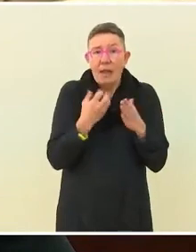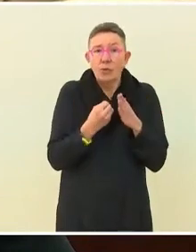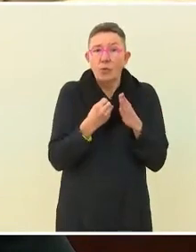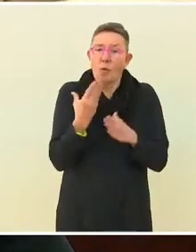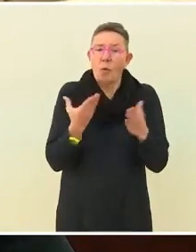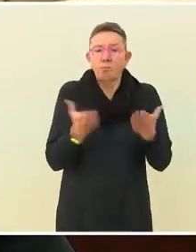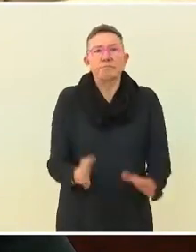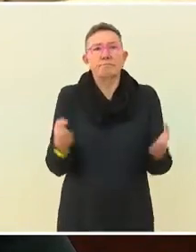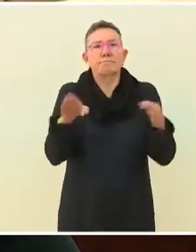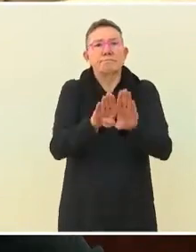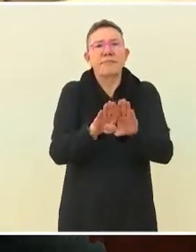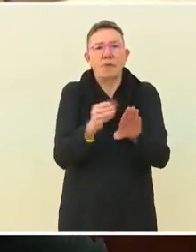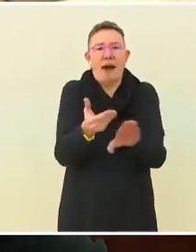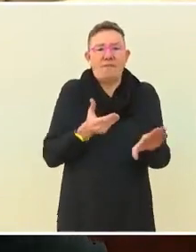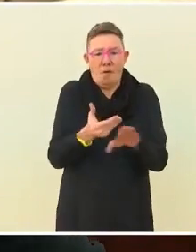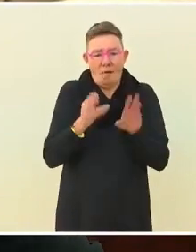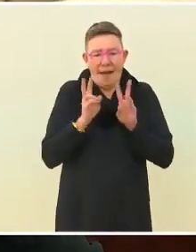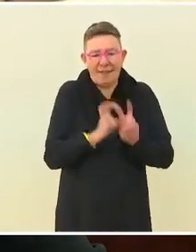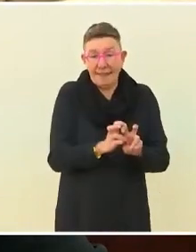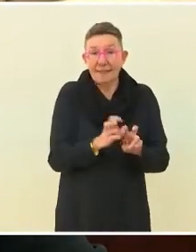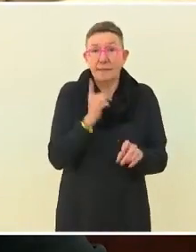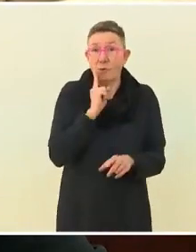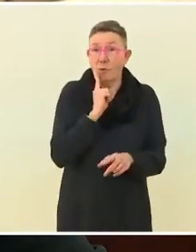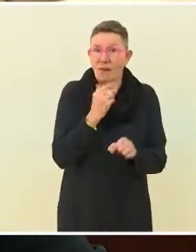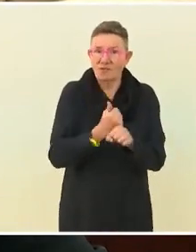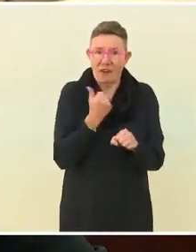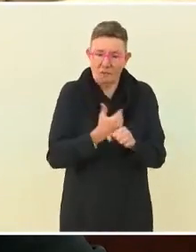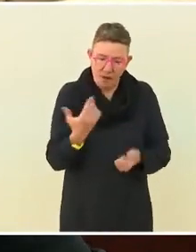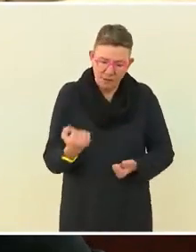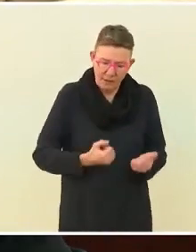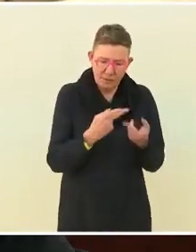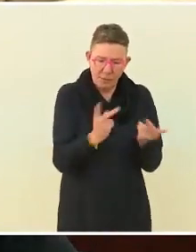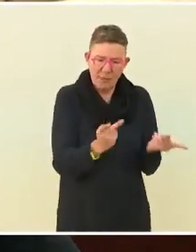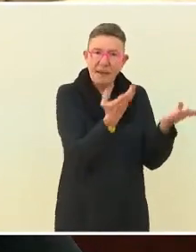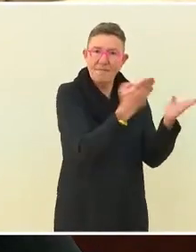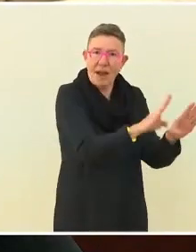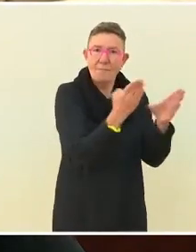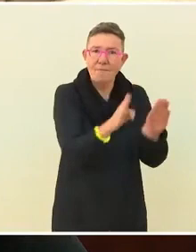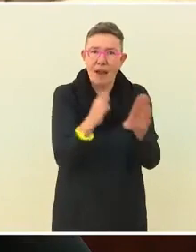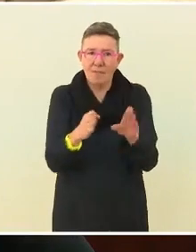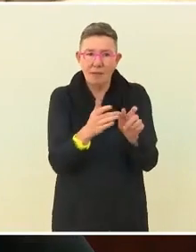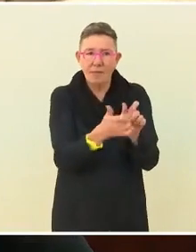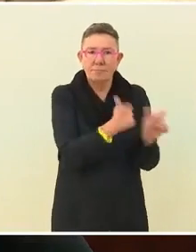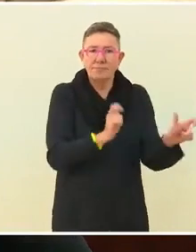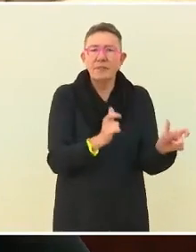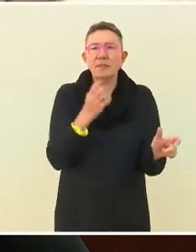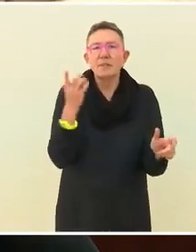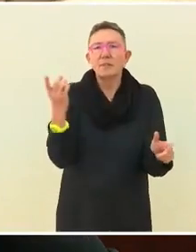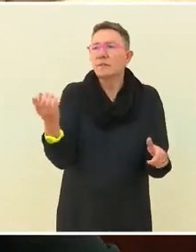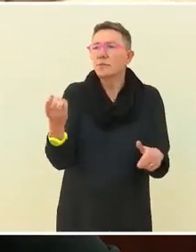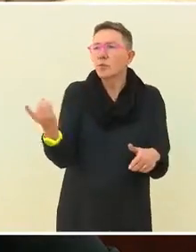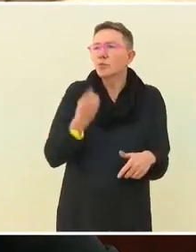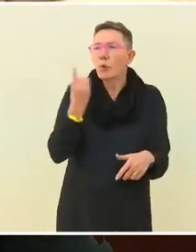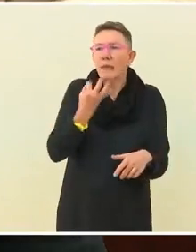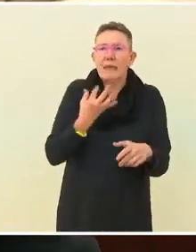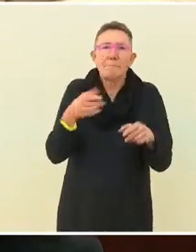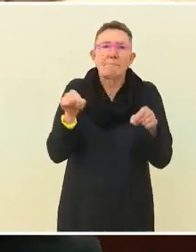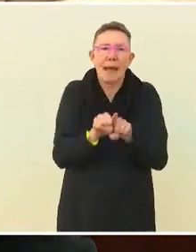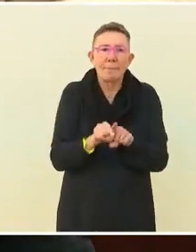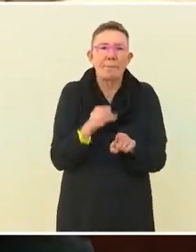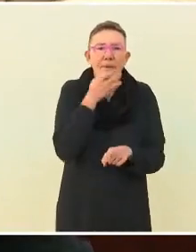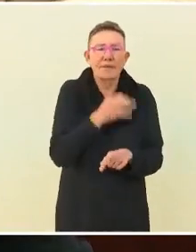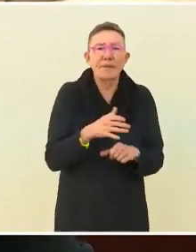décision. Parce qu'à chaque coup porté au service public, on nous resserre toujours la même fable, la